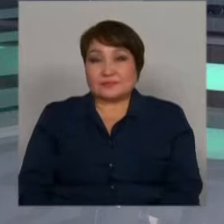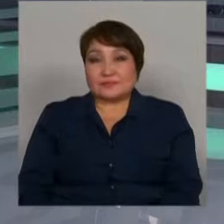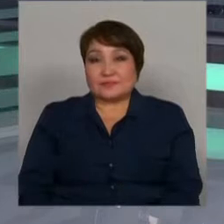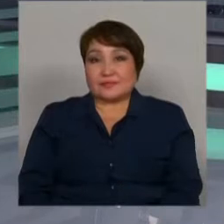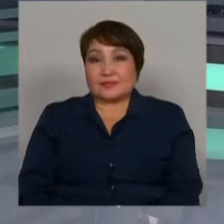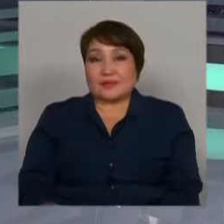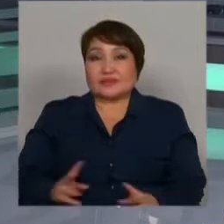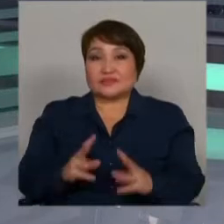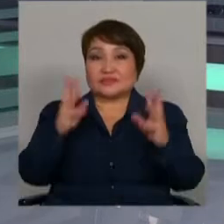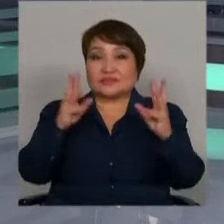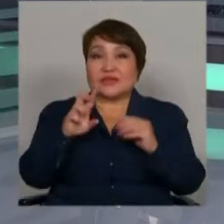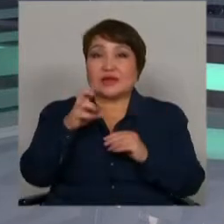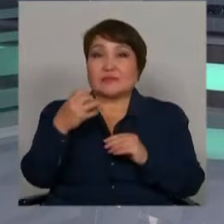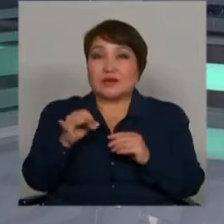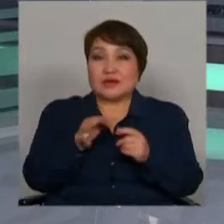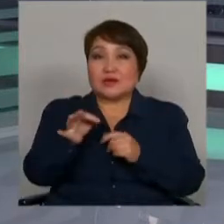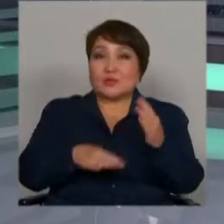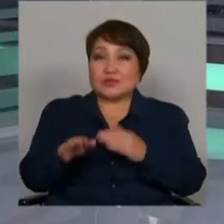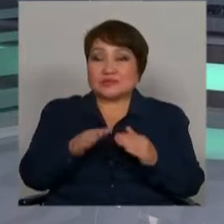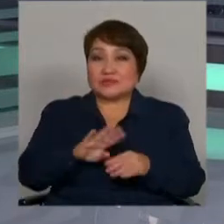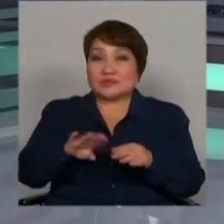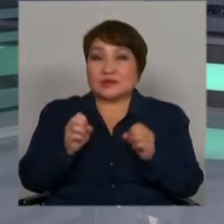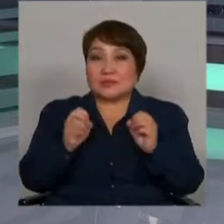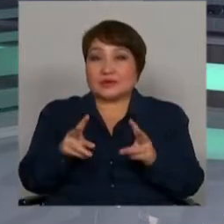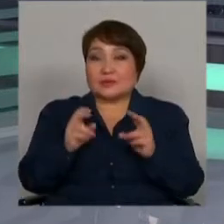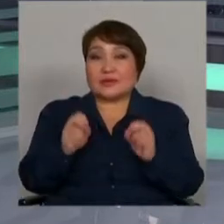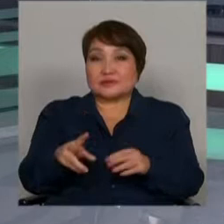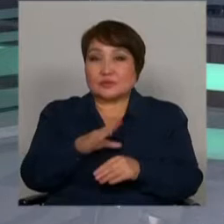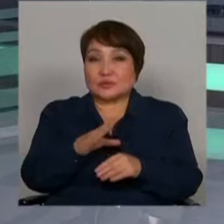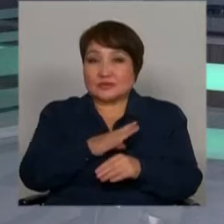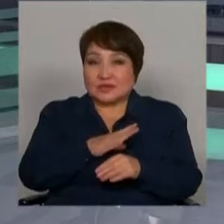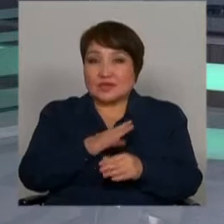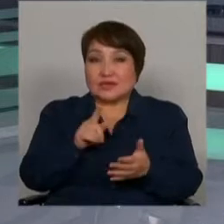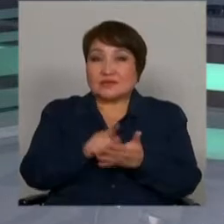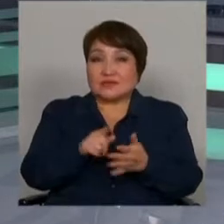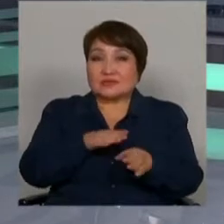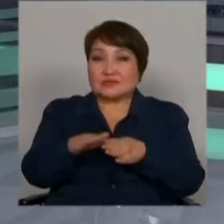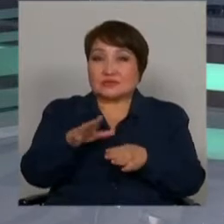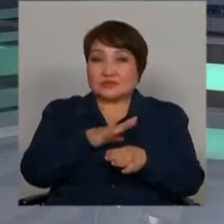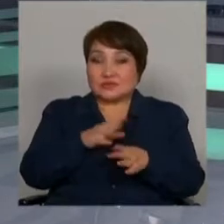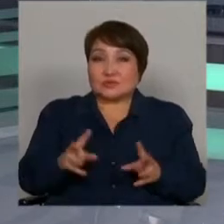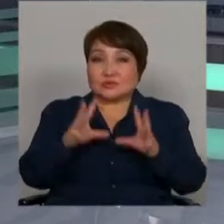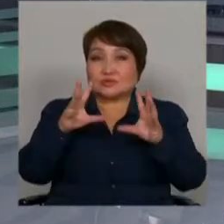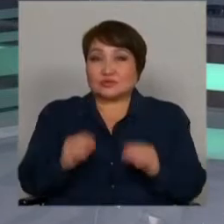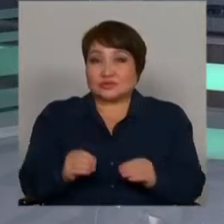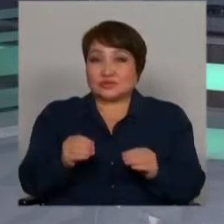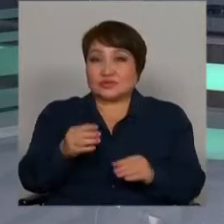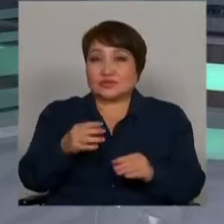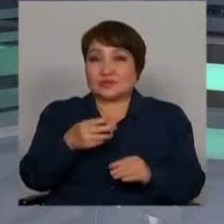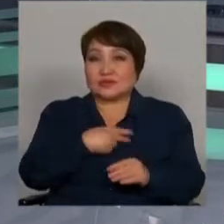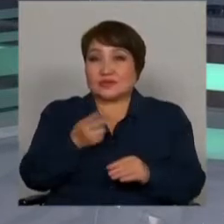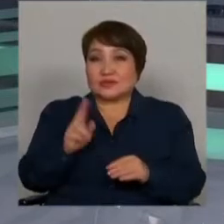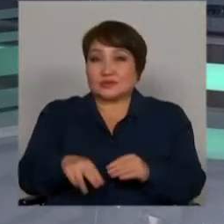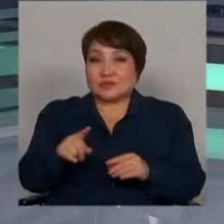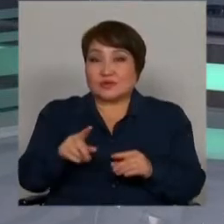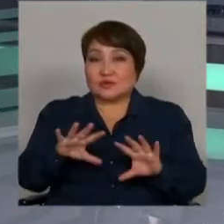Тілсіз жау Абай облысына да қауіп төндірген шақта қызметтік борышын орындап жүрген өрт сөндіруші опат болды. Қызыл жалын тұтанған сәтте оқиға